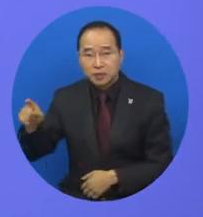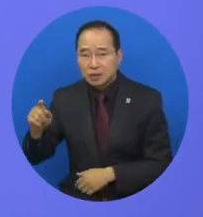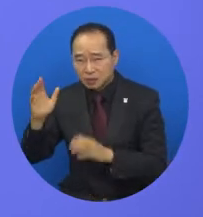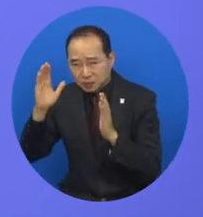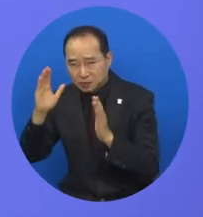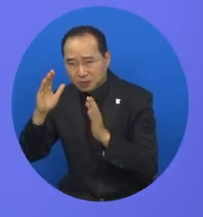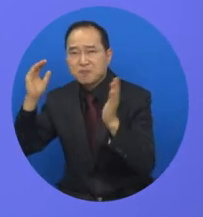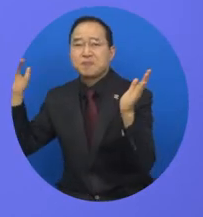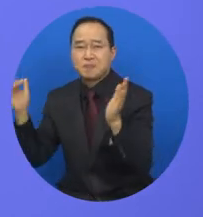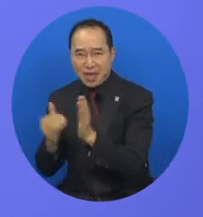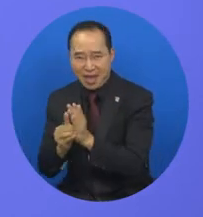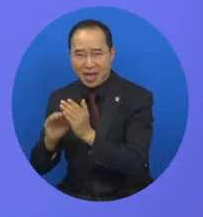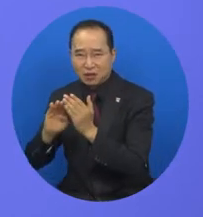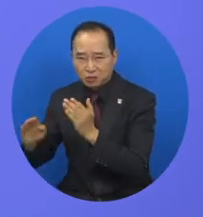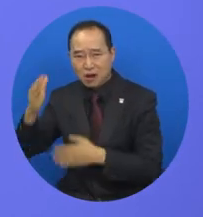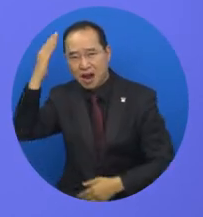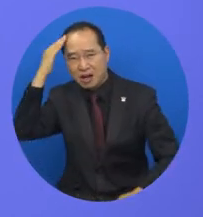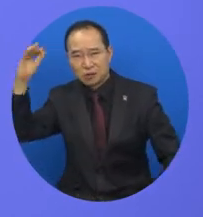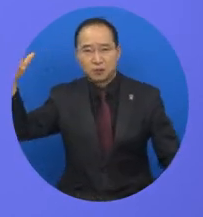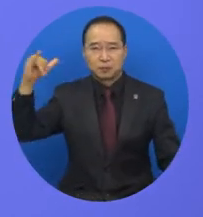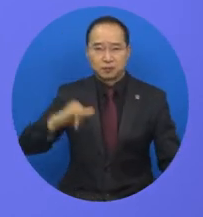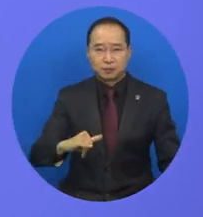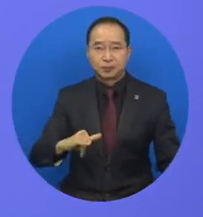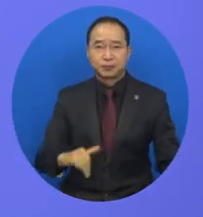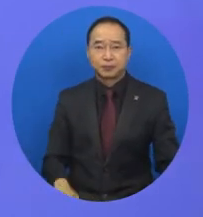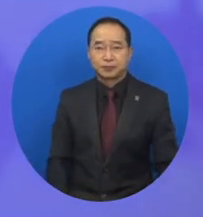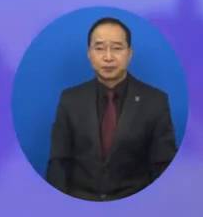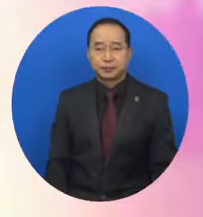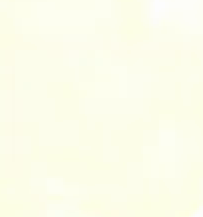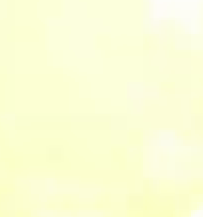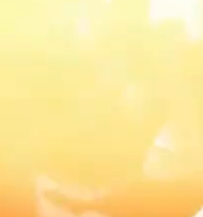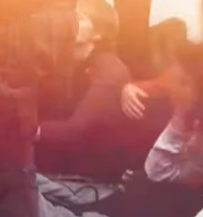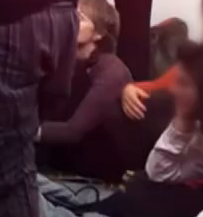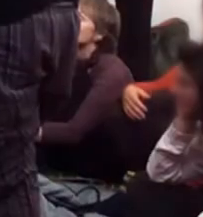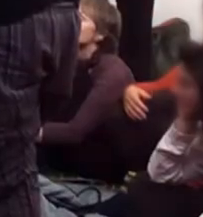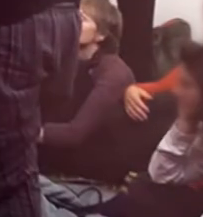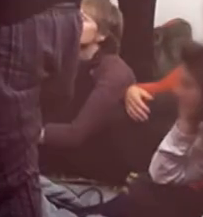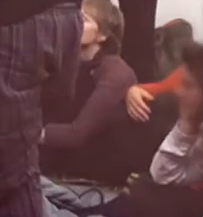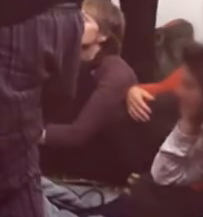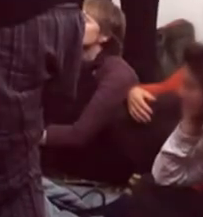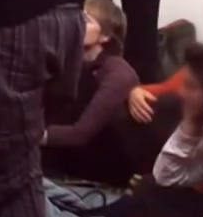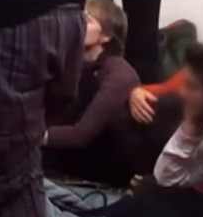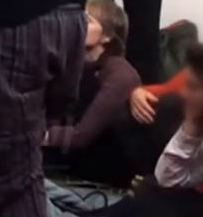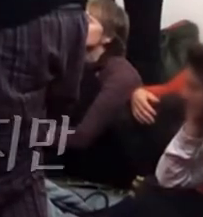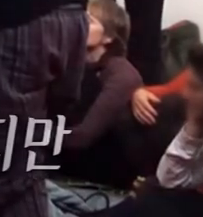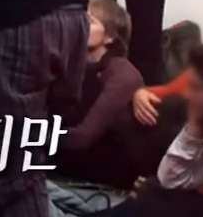결국 이 과정을 무사히 마치고 귀국하게 되었습니다.